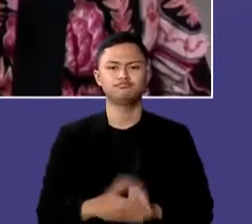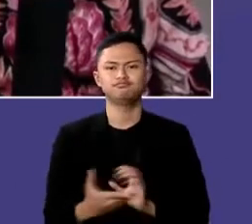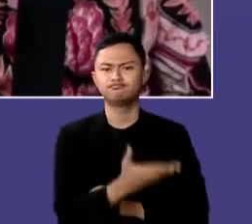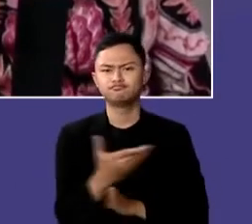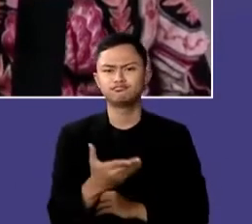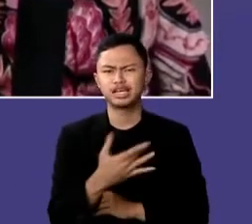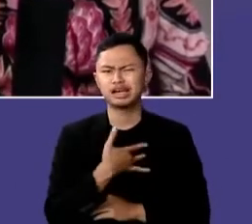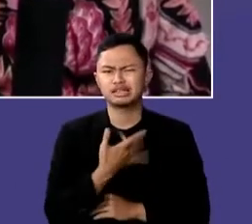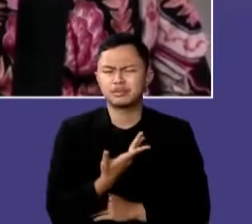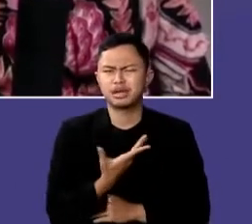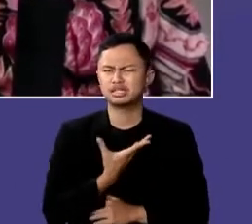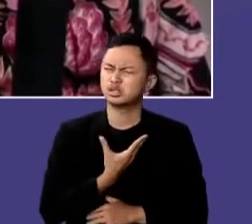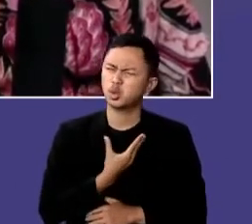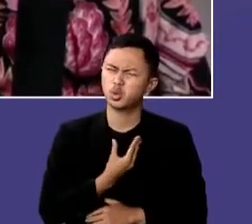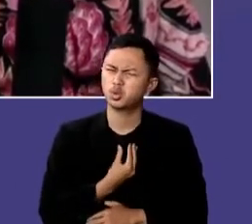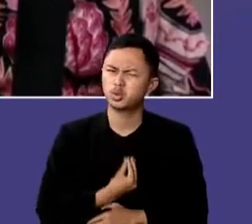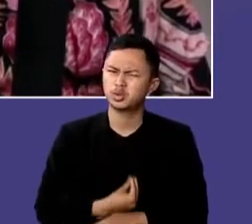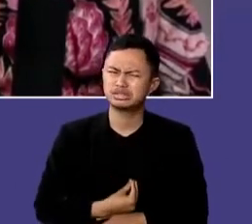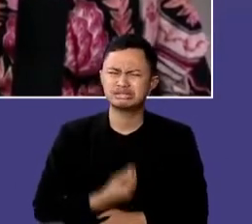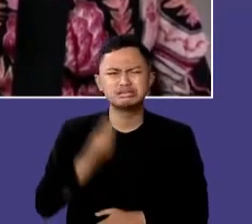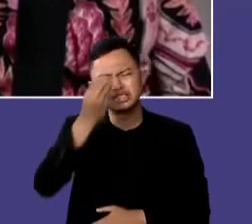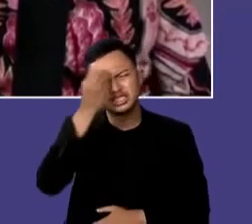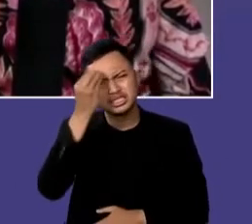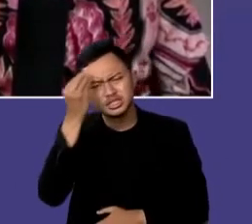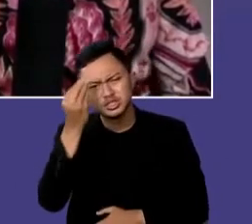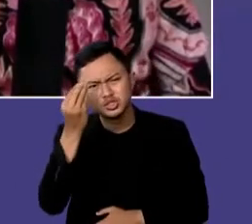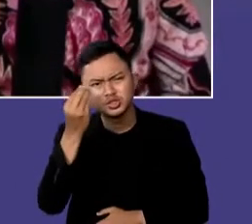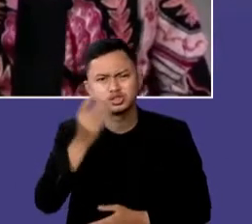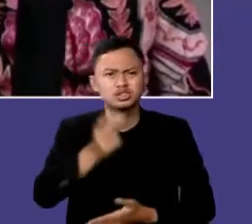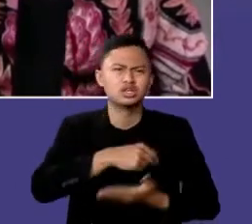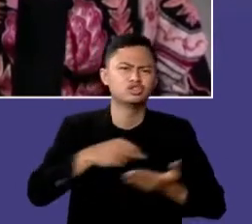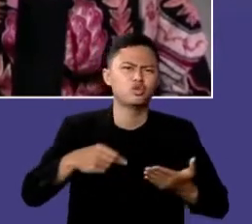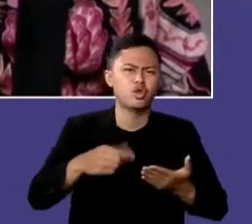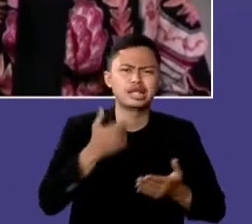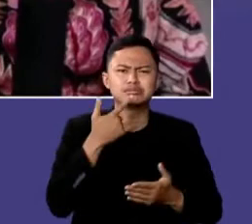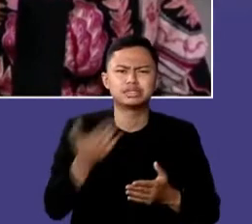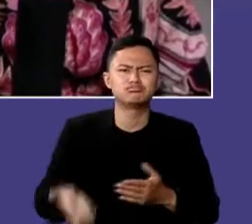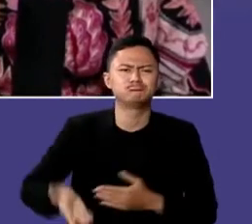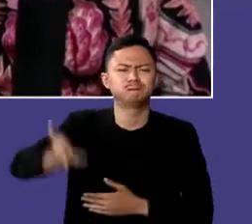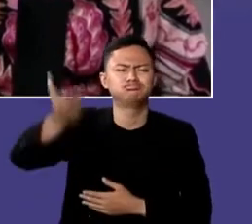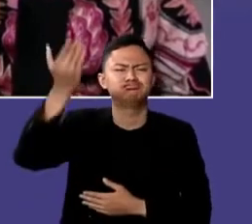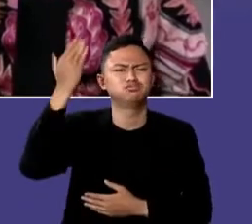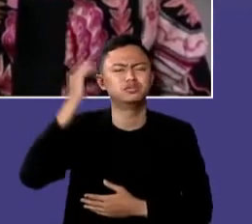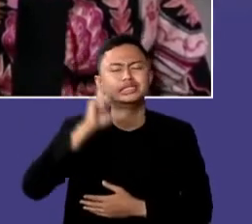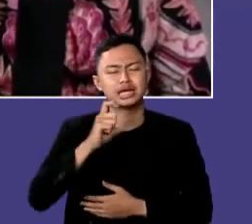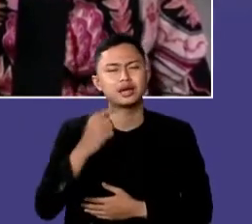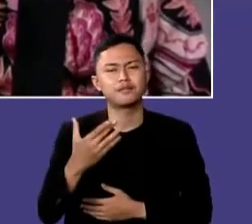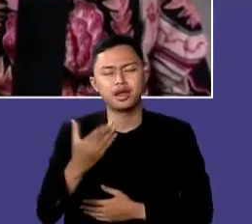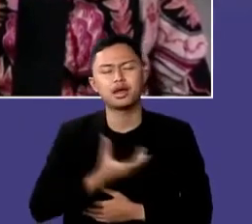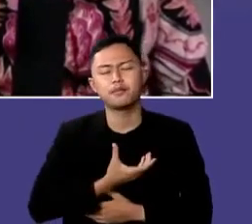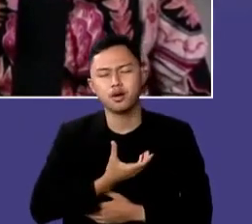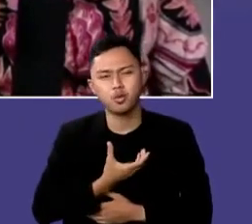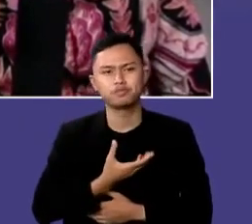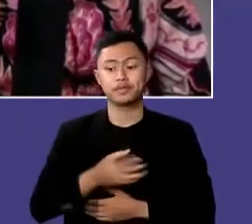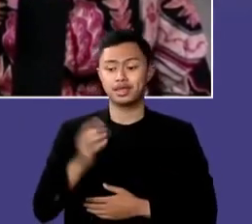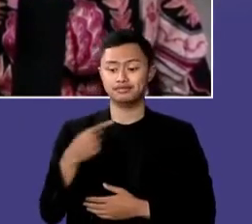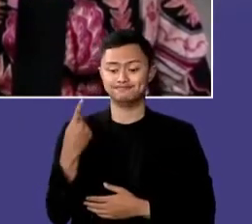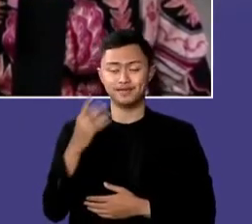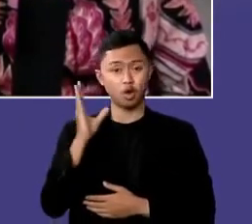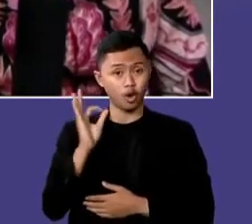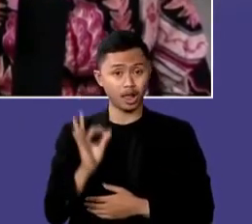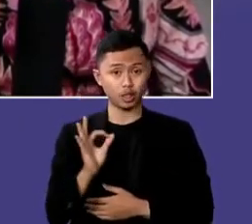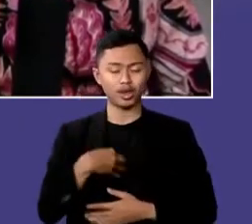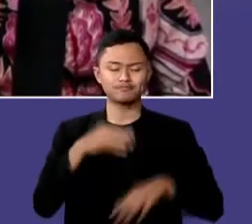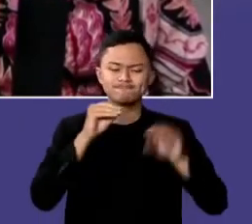sebagian tentunya sudah merasa jenuh dan mulai bertanya-tanya kapan bisa sekolah seperti dulu lagi nah bagaimana kita orang tua bisa memberikan